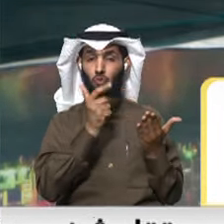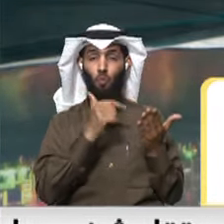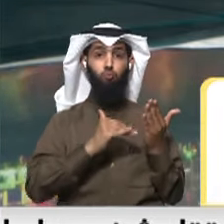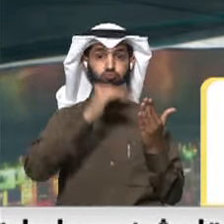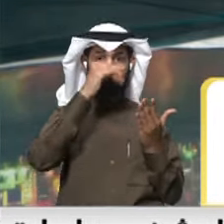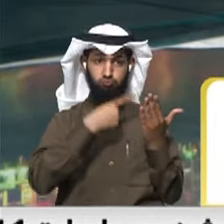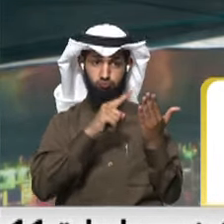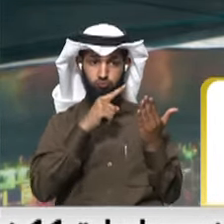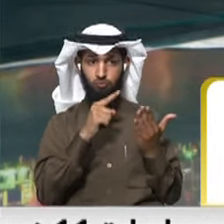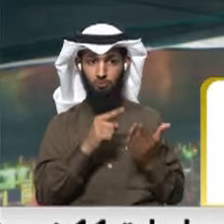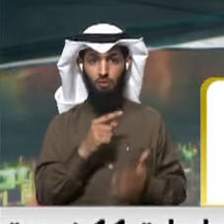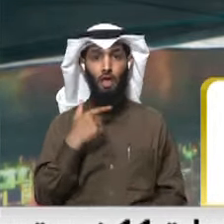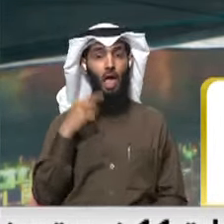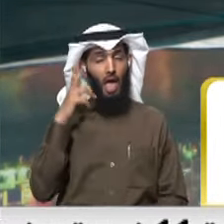الاقتراع عن بعد